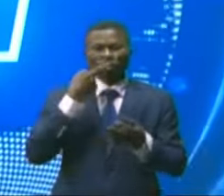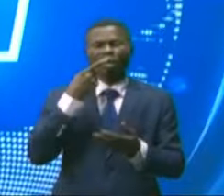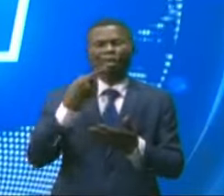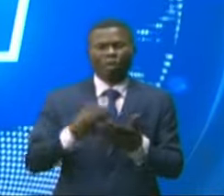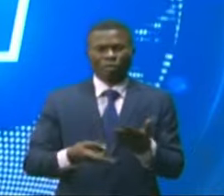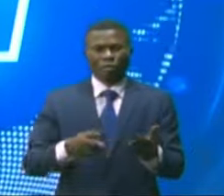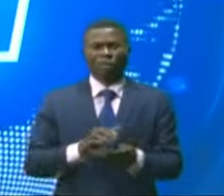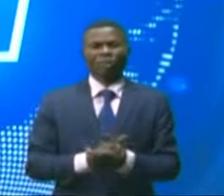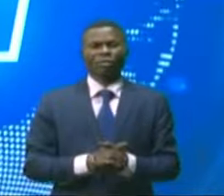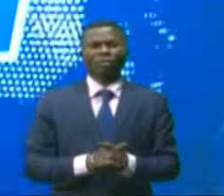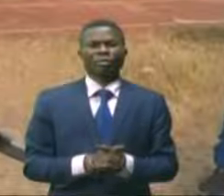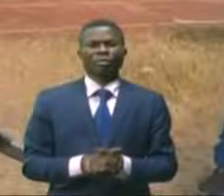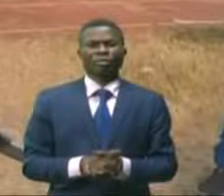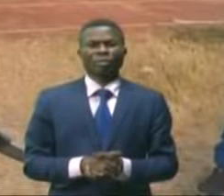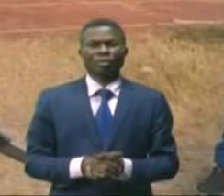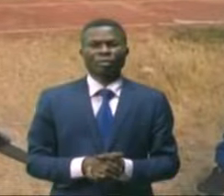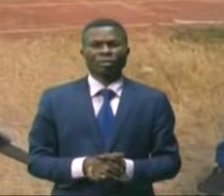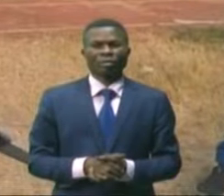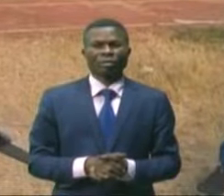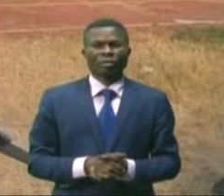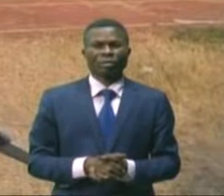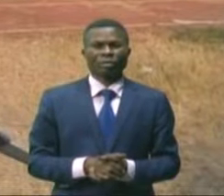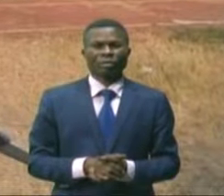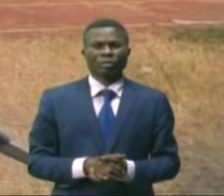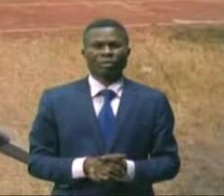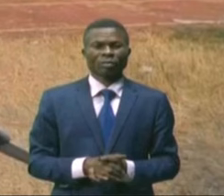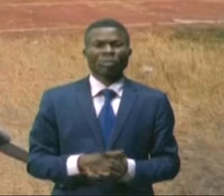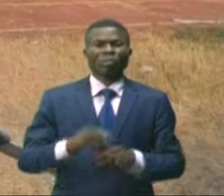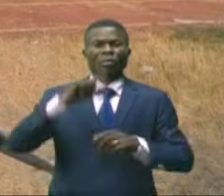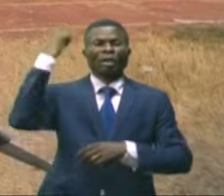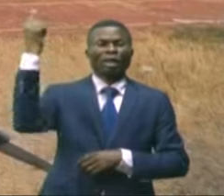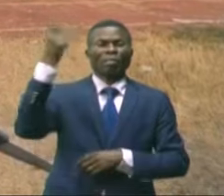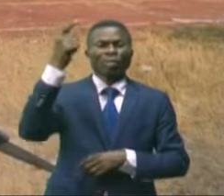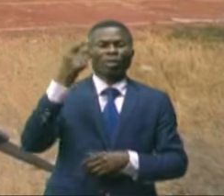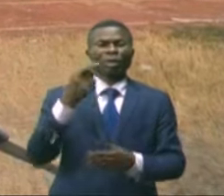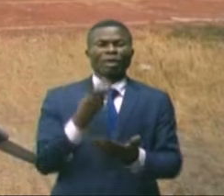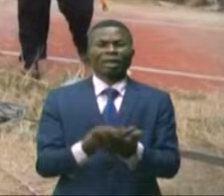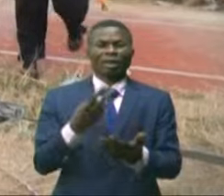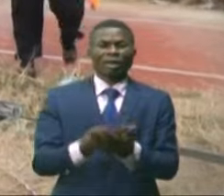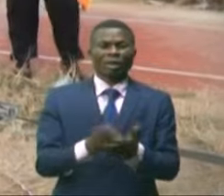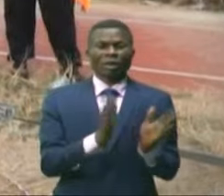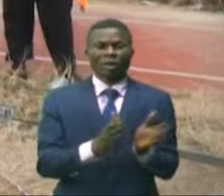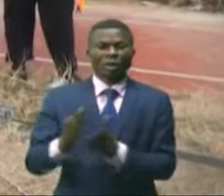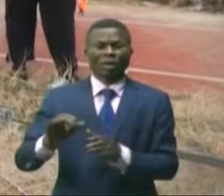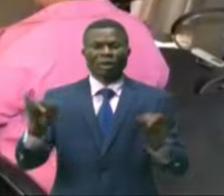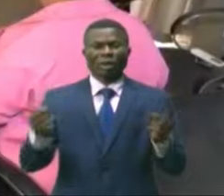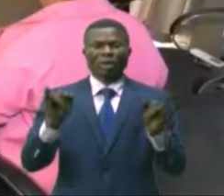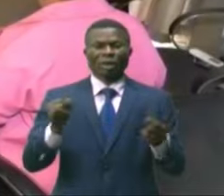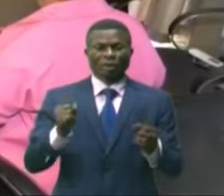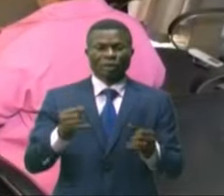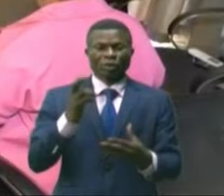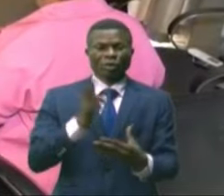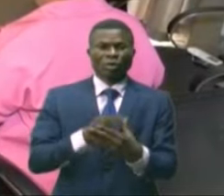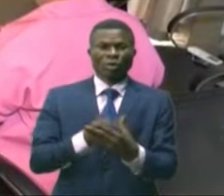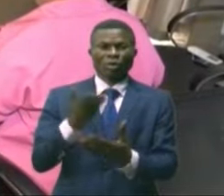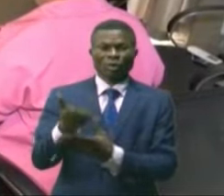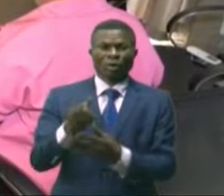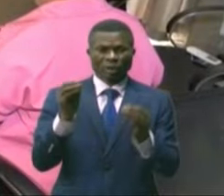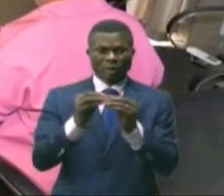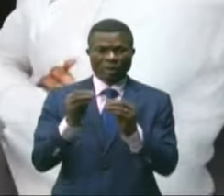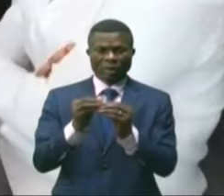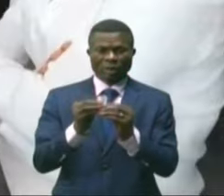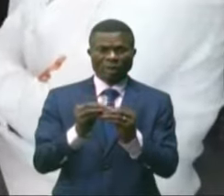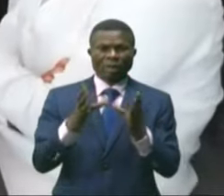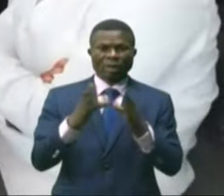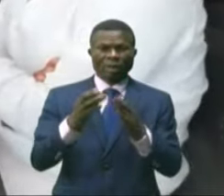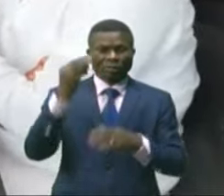rendu par Chimène Dondo. Le monde sportif congolais se mobilise pour les Jeux paralympiques. Une concertation a réuni